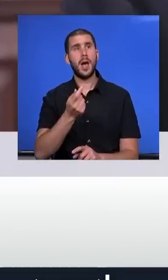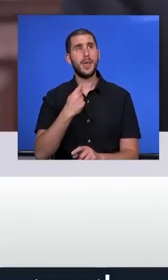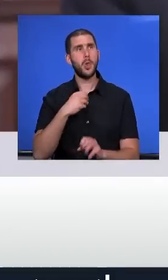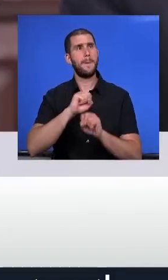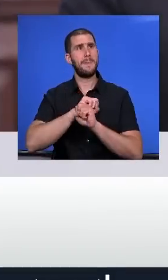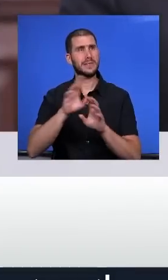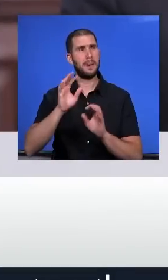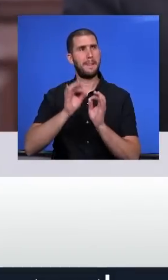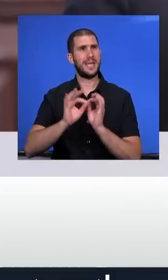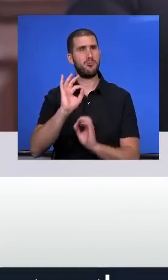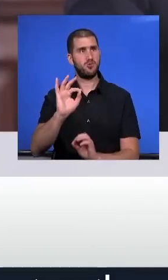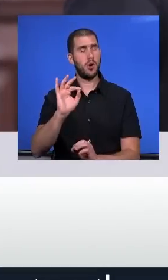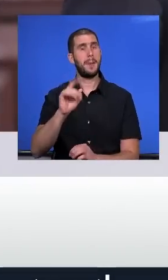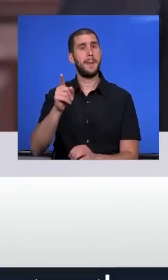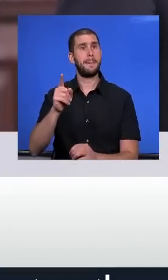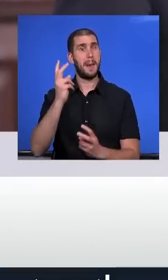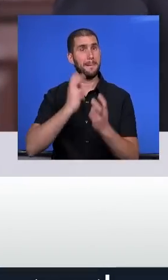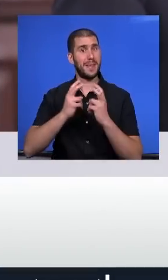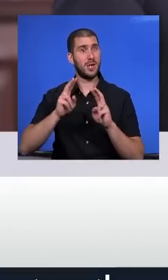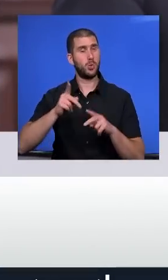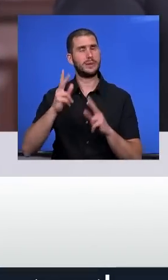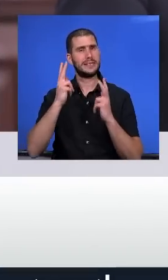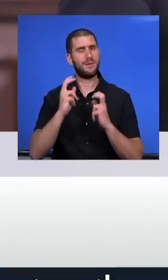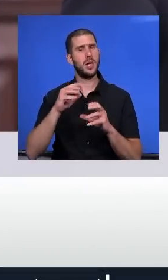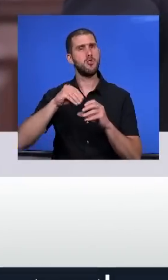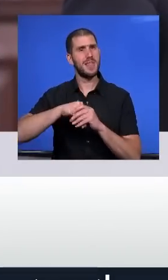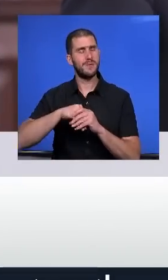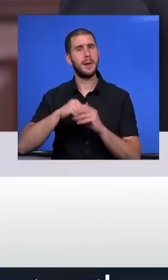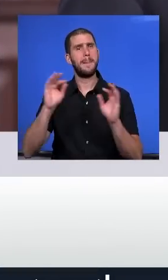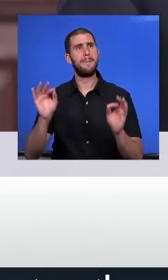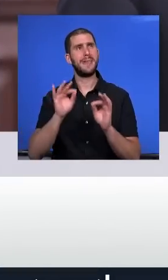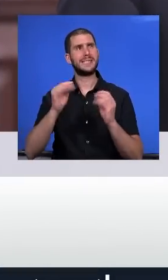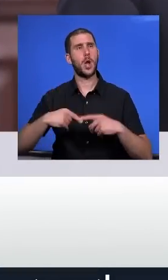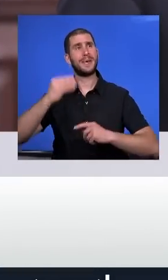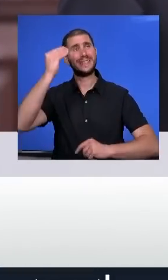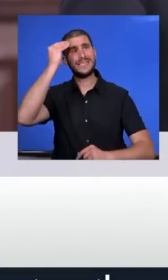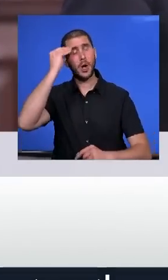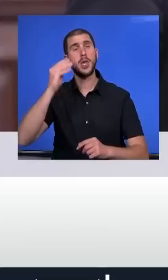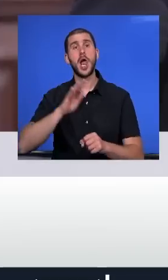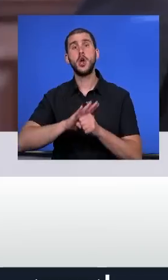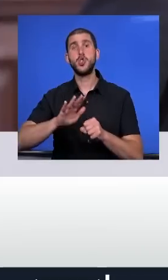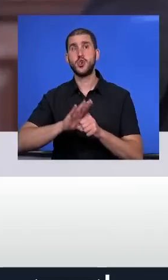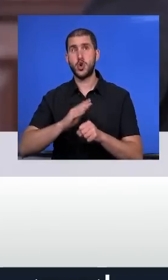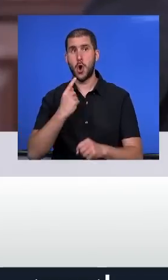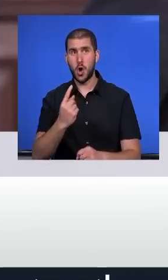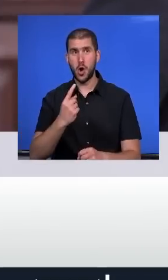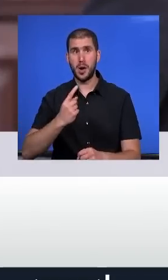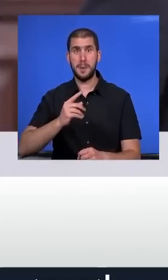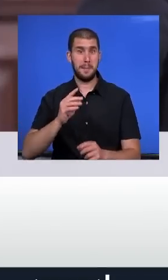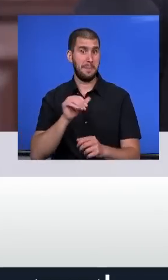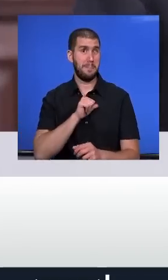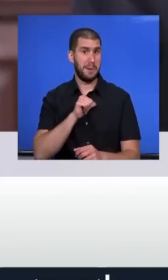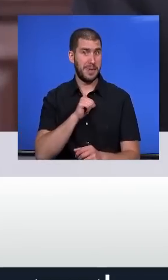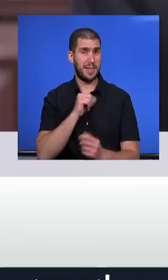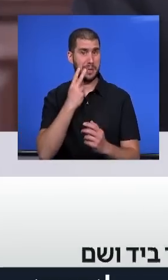את פרטיו. מהמידע שברשותנו הוא צפוי להשתתף בטקסי יום הזיכרון לשואה, מועד מעניין לעצם